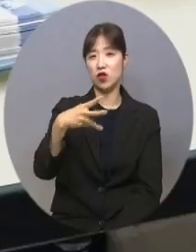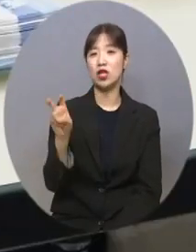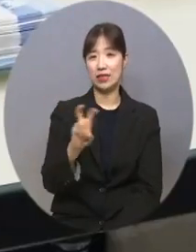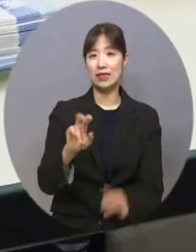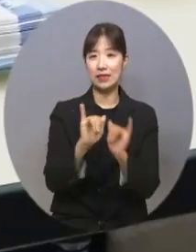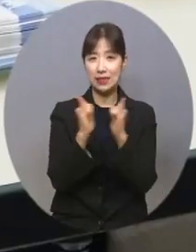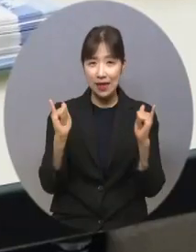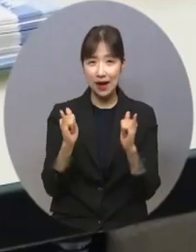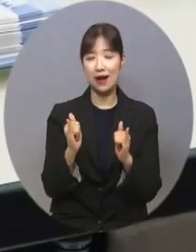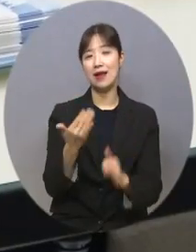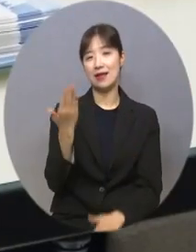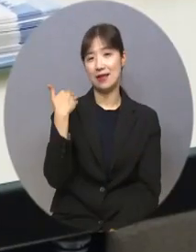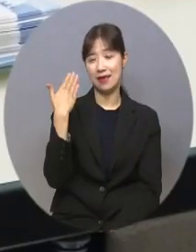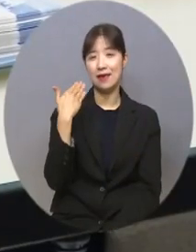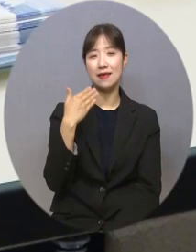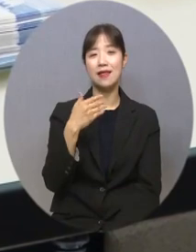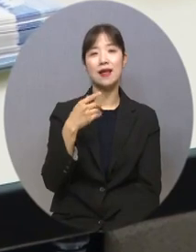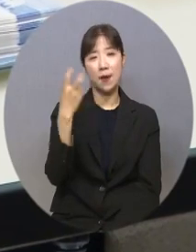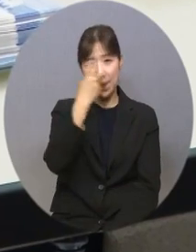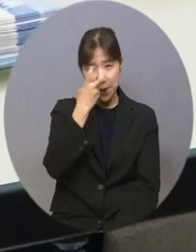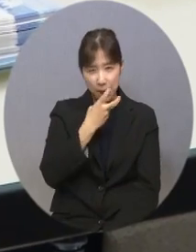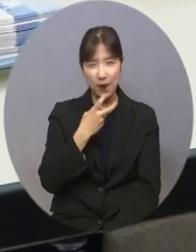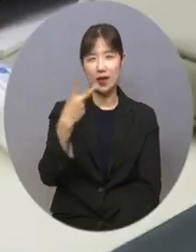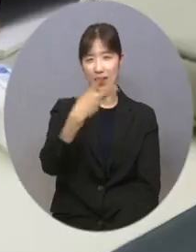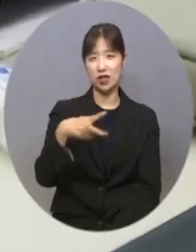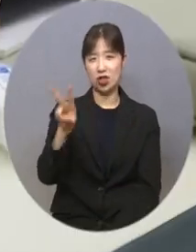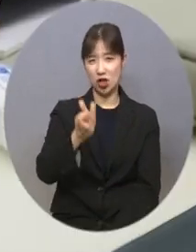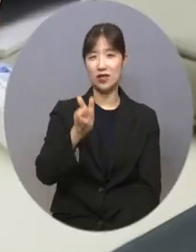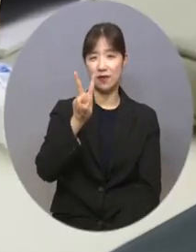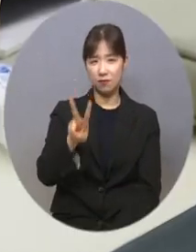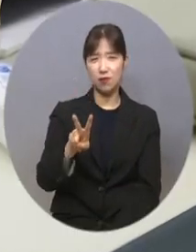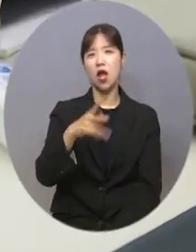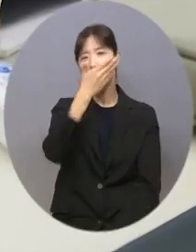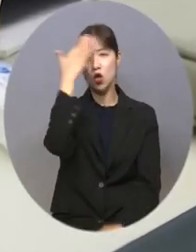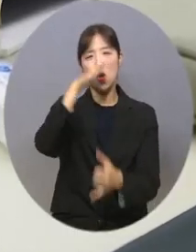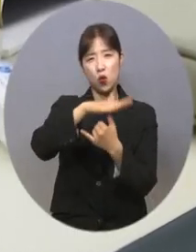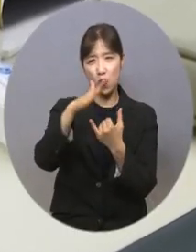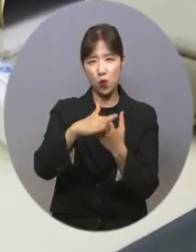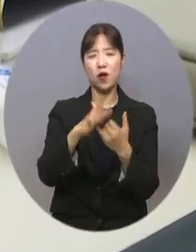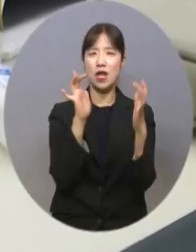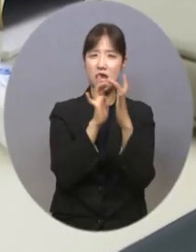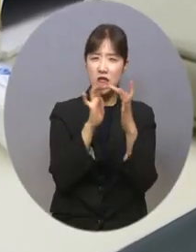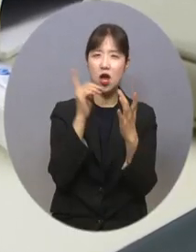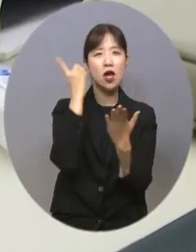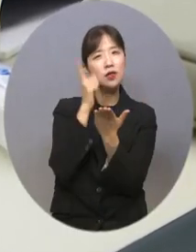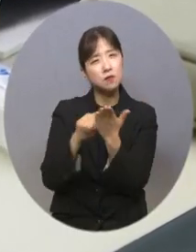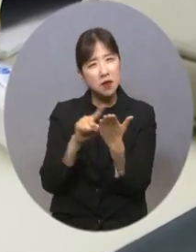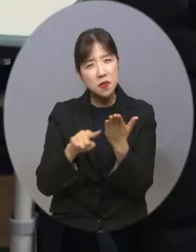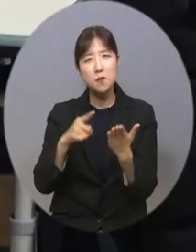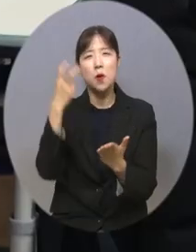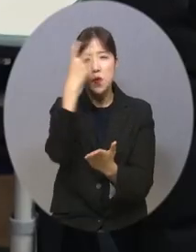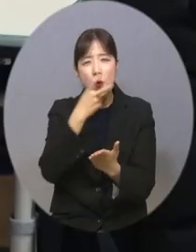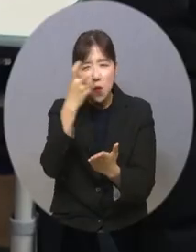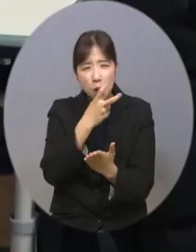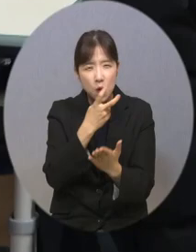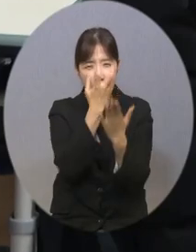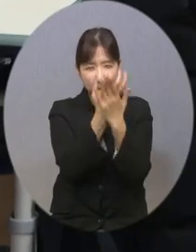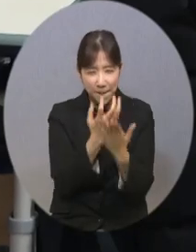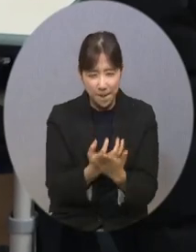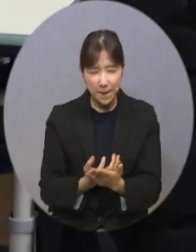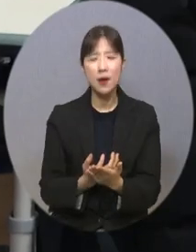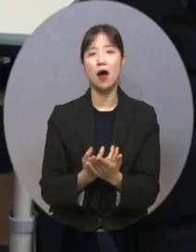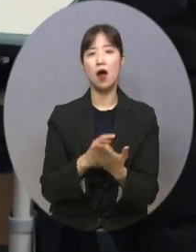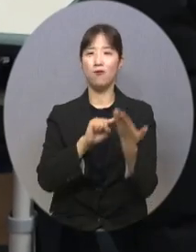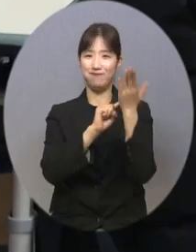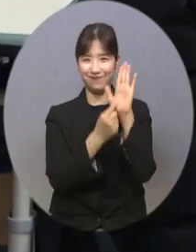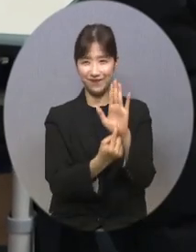대상으로 지난달 실시한 2022년 청소년 인터넷 스마트폰 이용 습관 진단 조사 결과를 26일